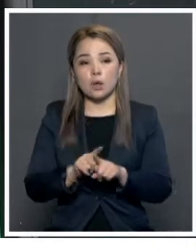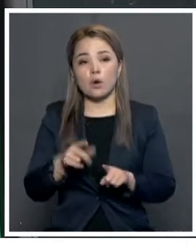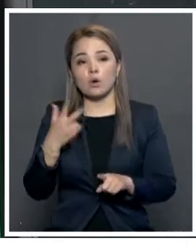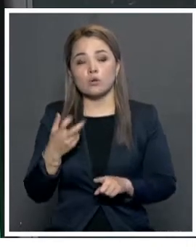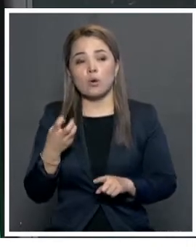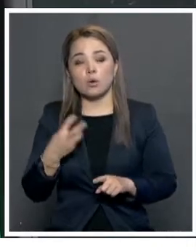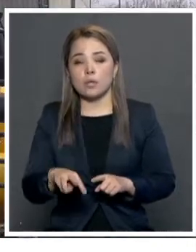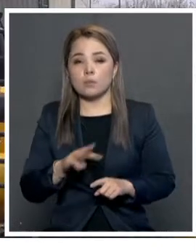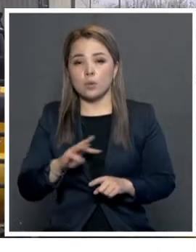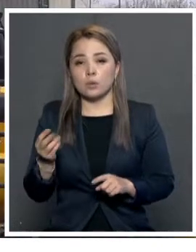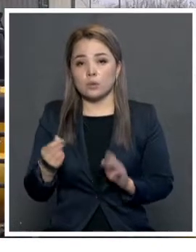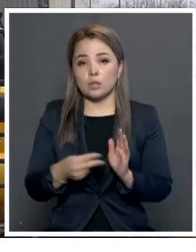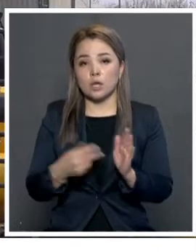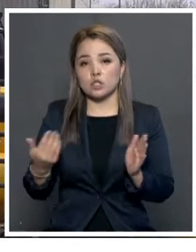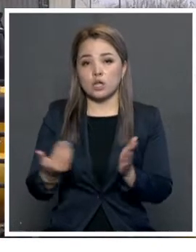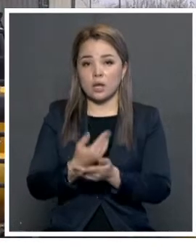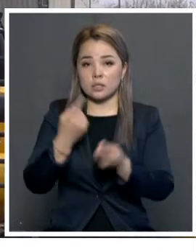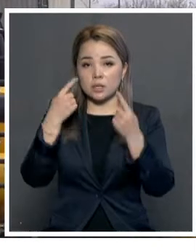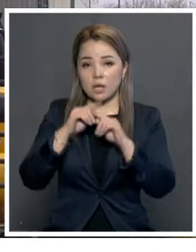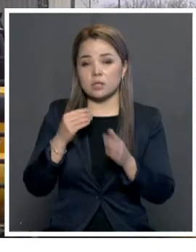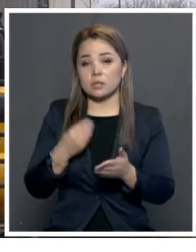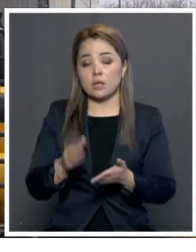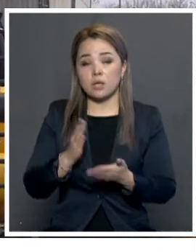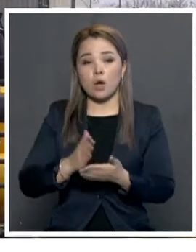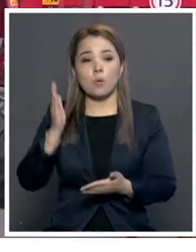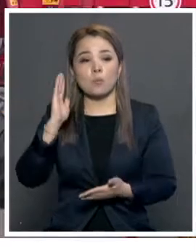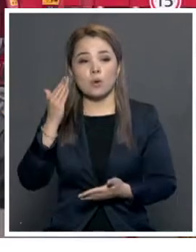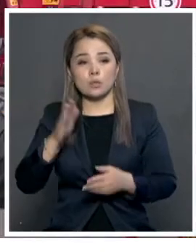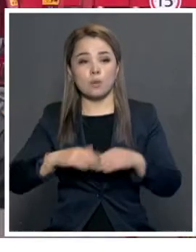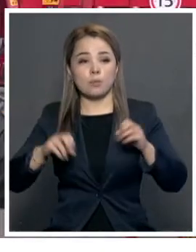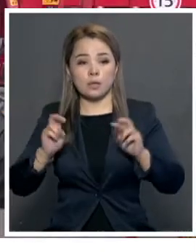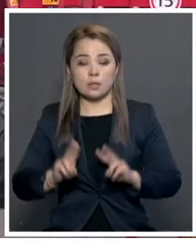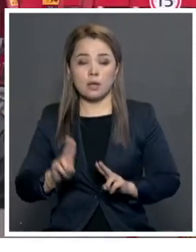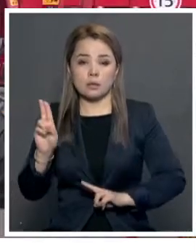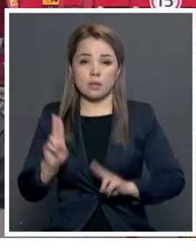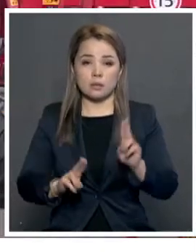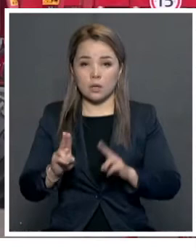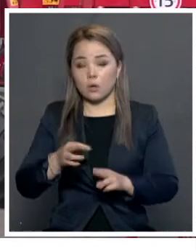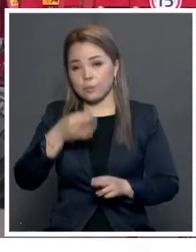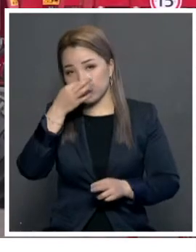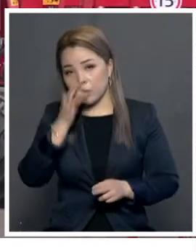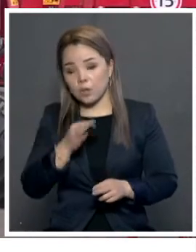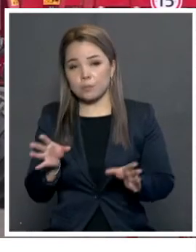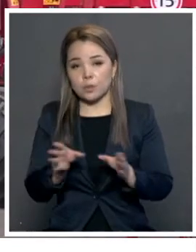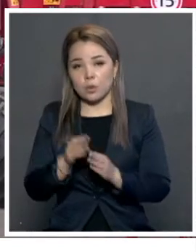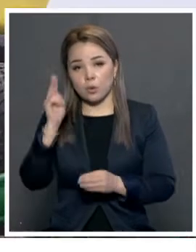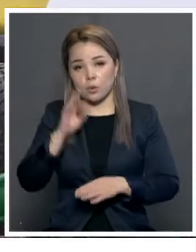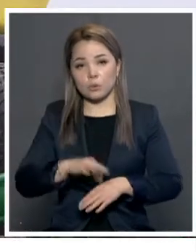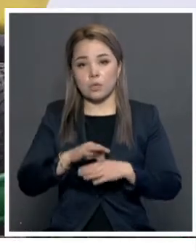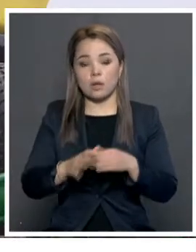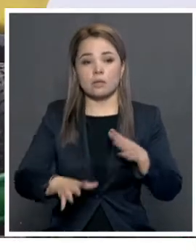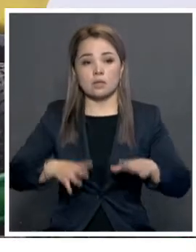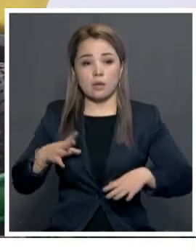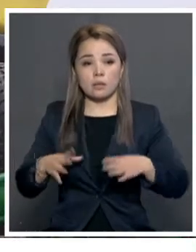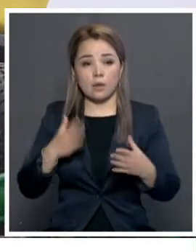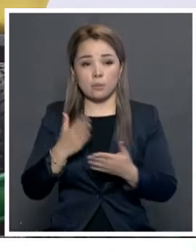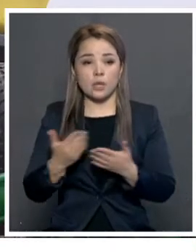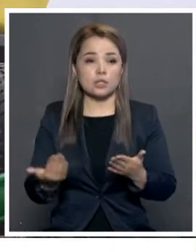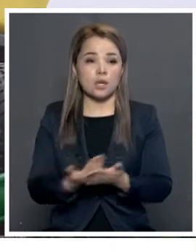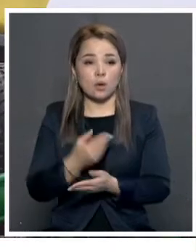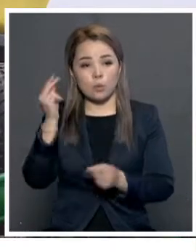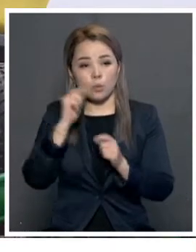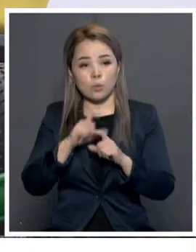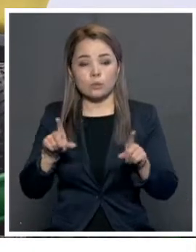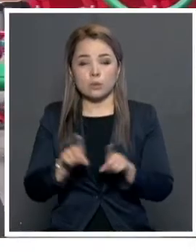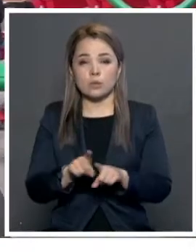миллион теңгеге жаңа техника сатып алды. Бүгінде болашақ мамандар теория мен тәжірибені ұштастырып оқып жатыр. Материалдық техникалық базасы жаңарған оқу